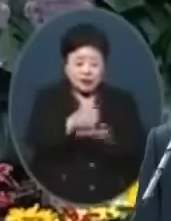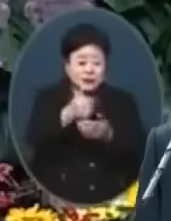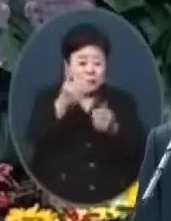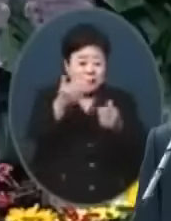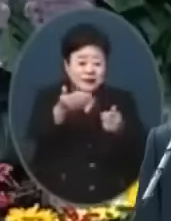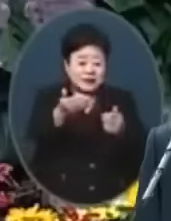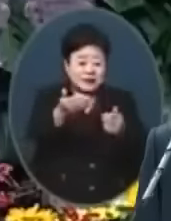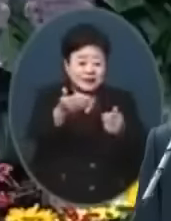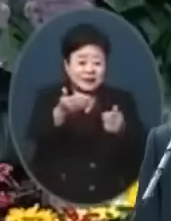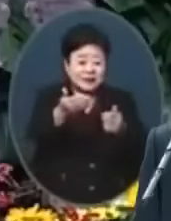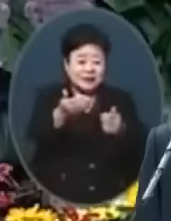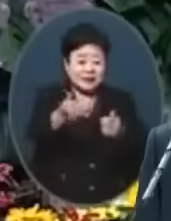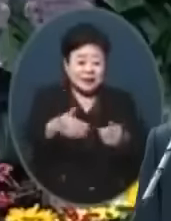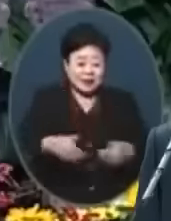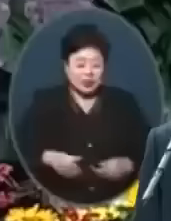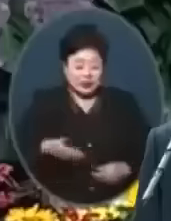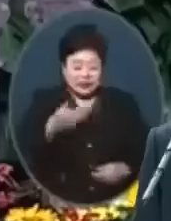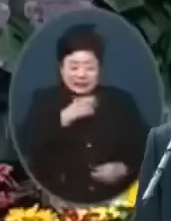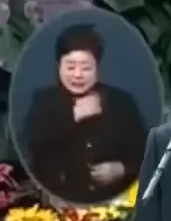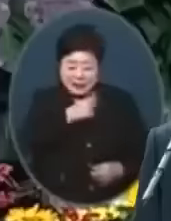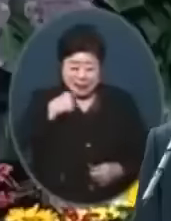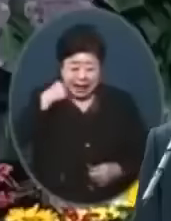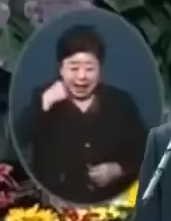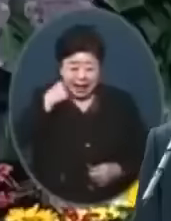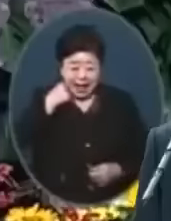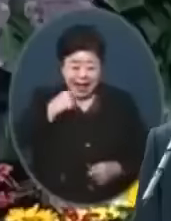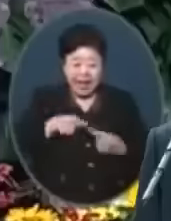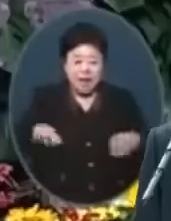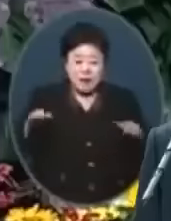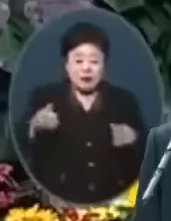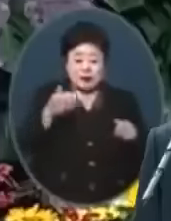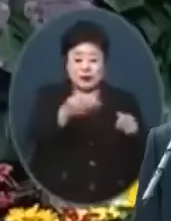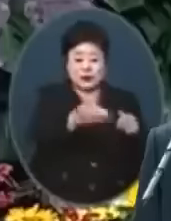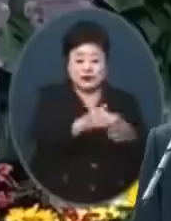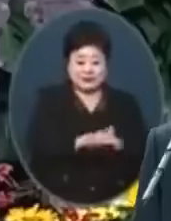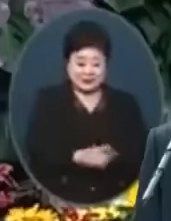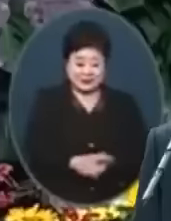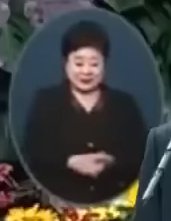주님께서 일용할 양식으로 만나가 비와 같이